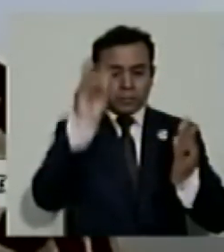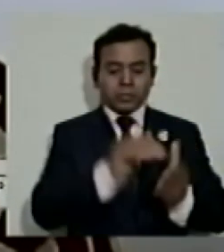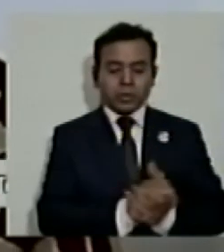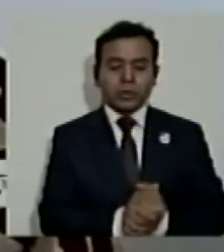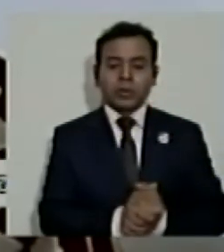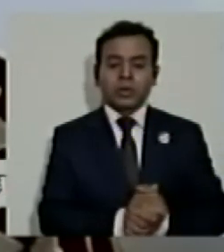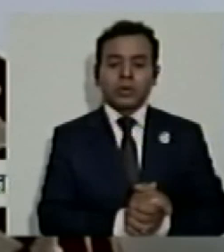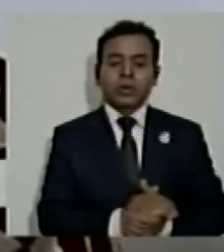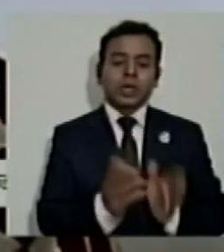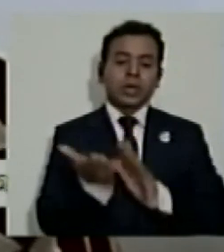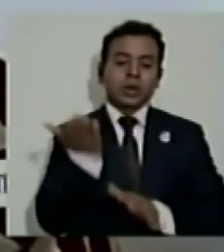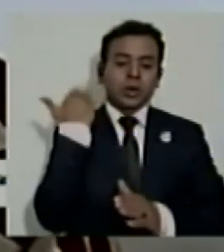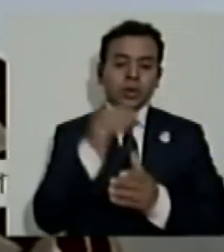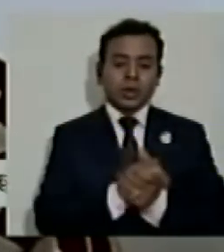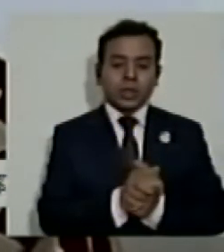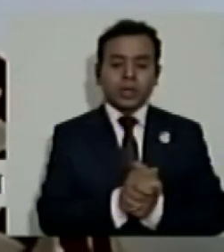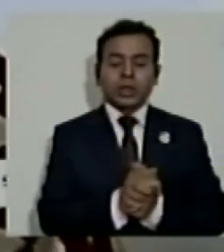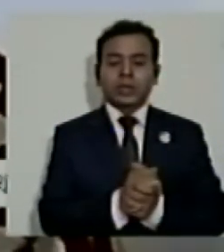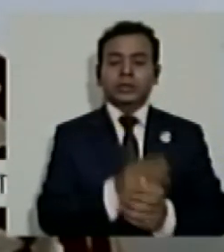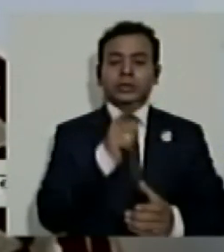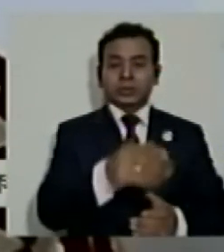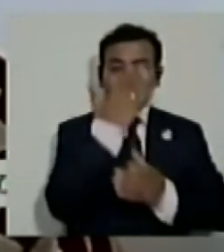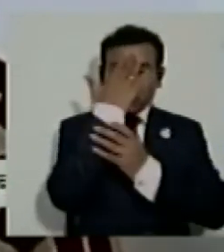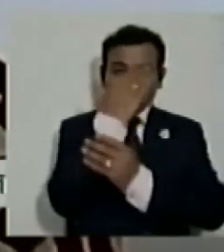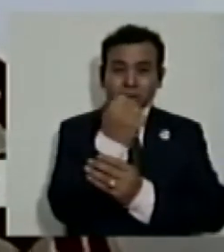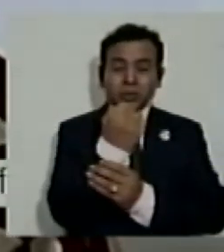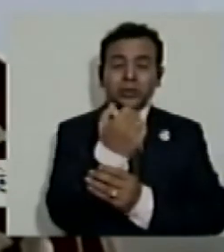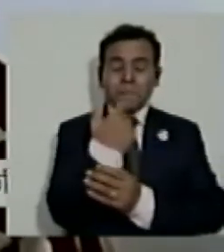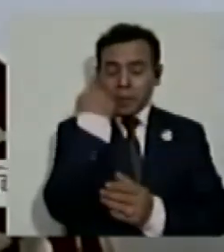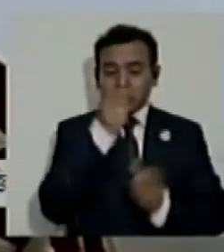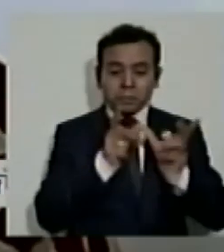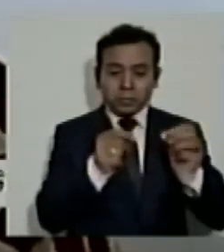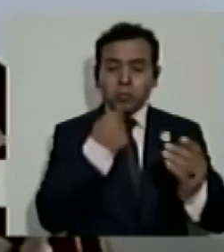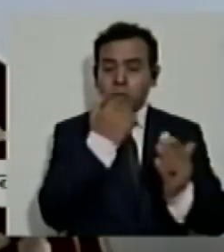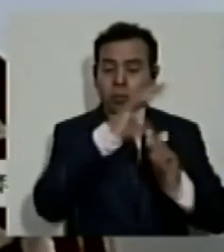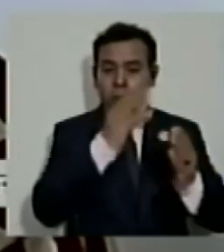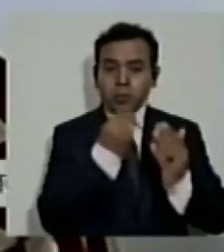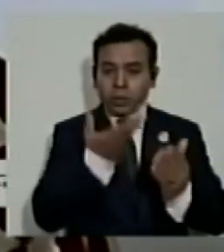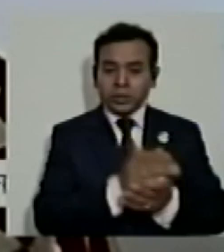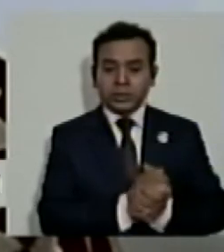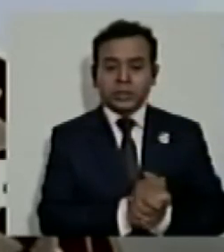বলছি সেটা আমরা মূলত বলে থাকি আমাদের বিভিন্ন পরীক্ষাগারে প্রাপ্ত তথ্যের ভিত্তিতে।